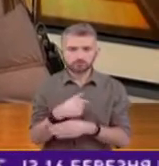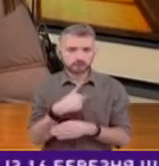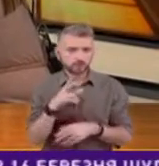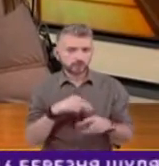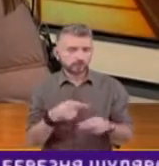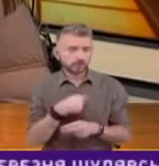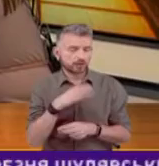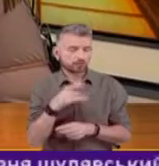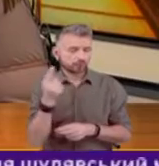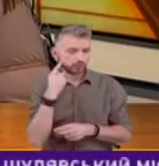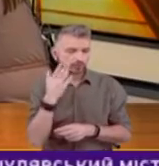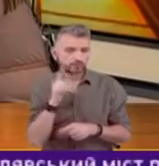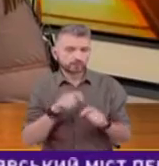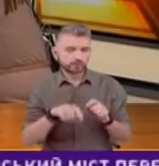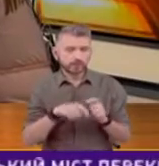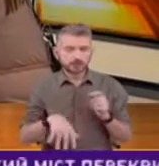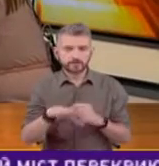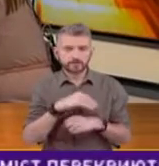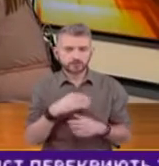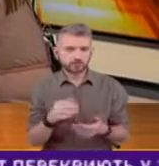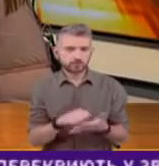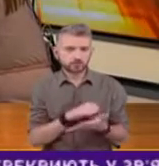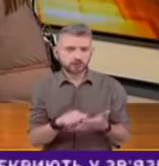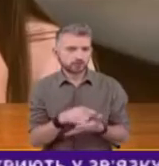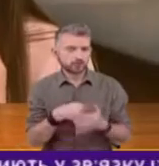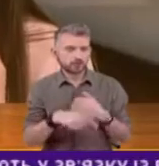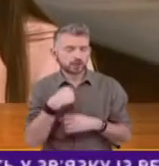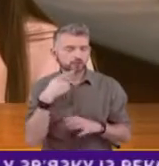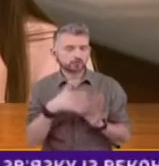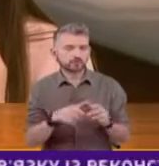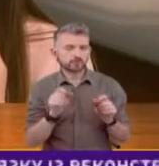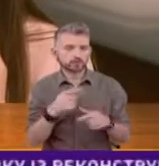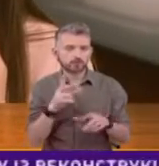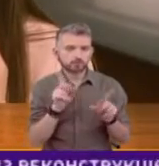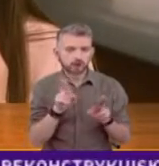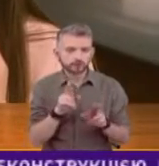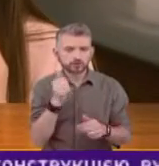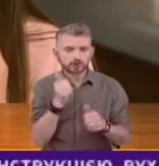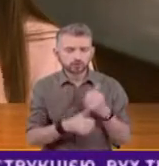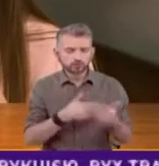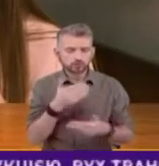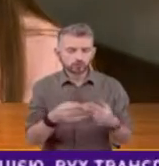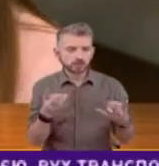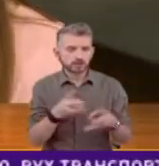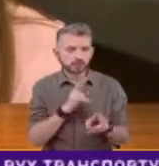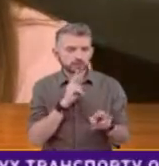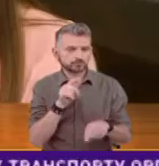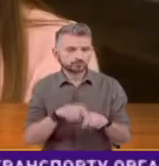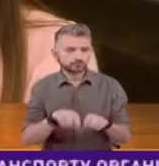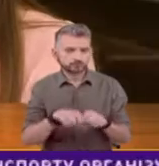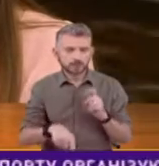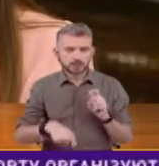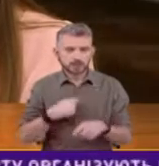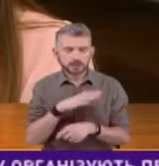почує, яка будемо перевіряти все по знов, тому що я зрозумів золоте право. На кожному кроці потрібно здійснювати, і не дарма